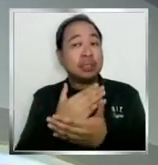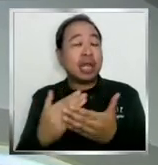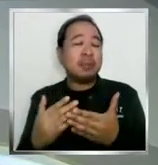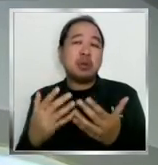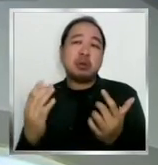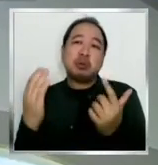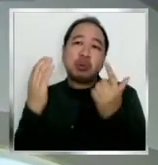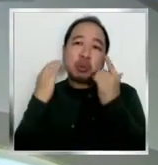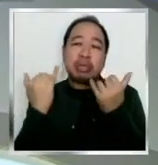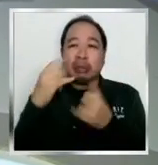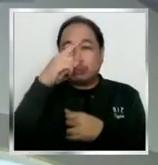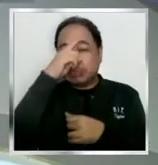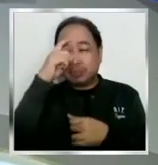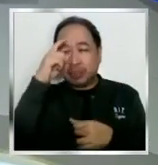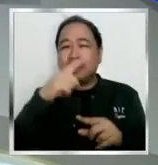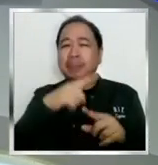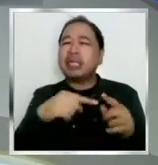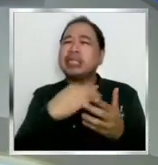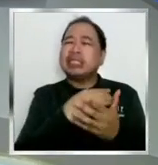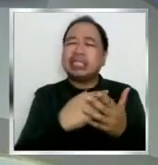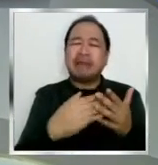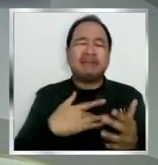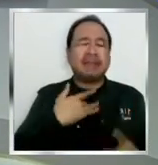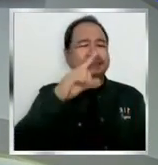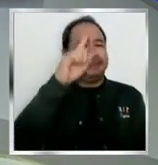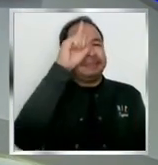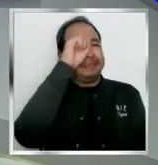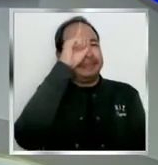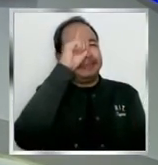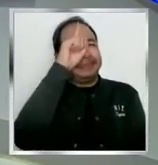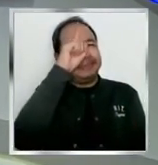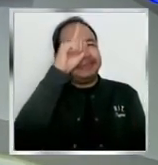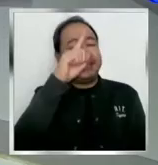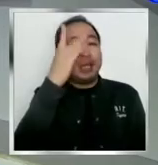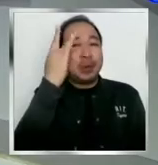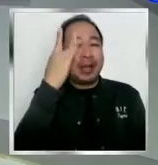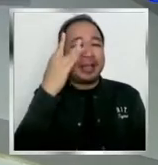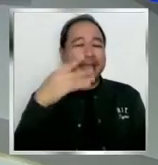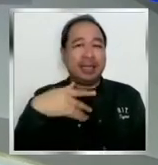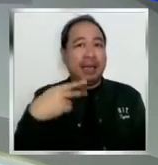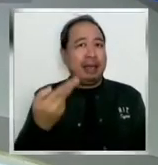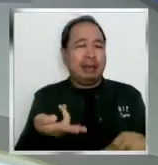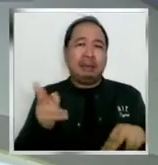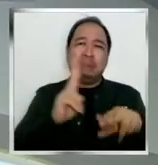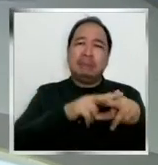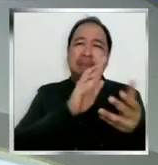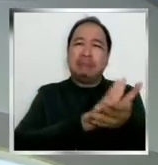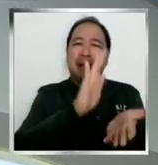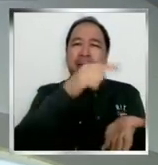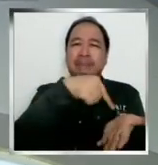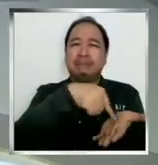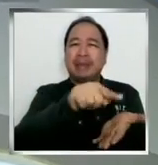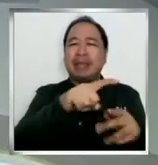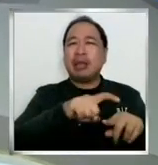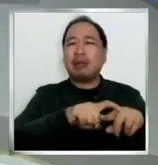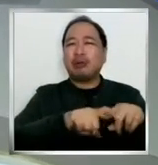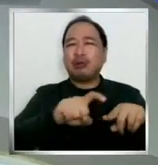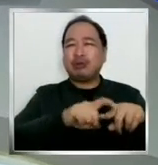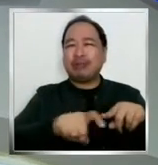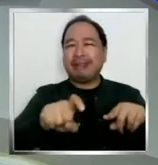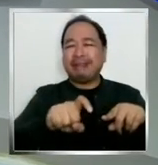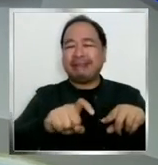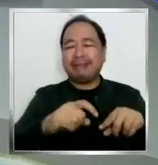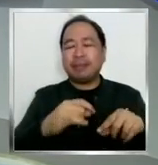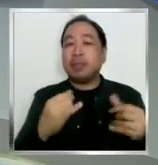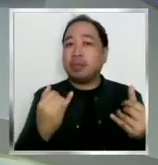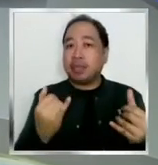tila nagsisimula ng uminit ang ulo dahil sa nakambaraw na pagsipa ng bill sa kuryente. Kaya naman ang ilang kapuso ngayon pa lang daw